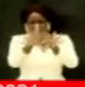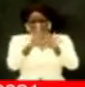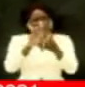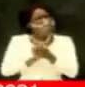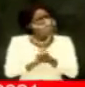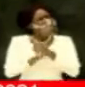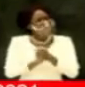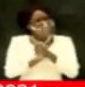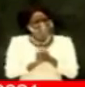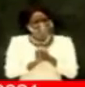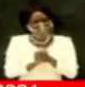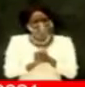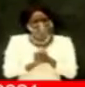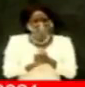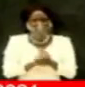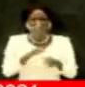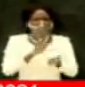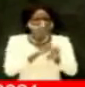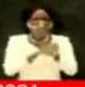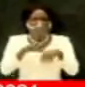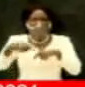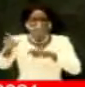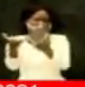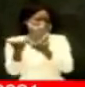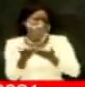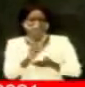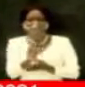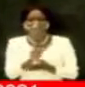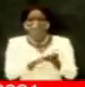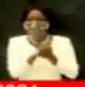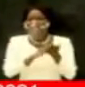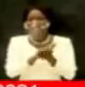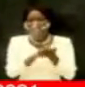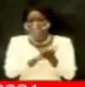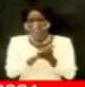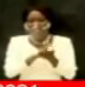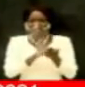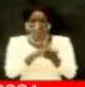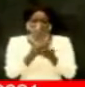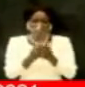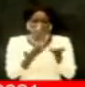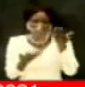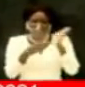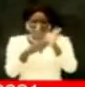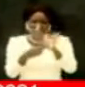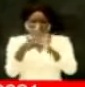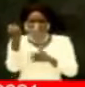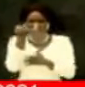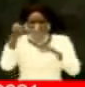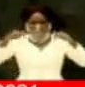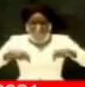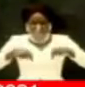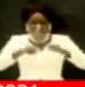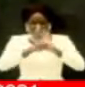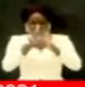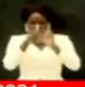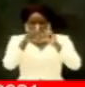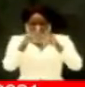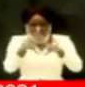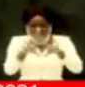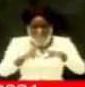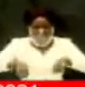COVID timafunika tithepo miyezi mwira 6 tisadalandire katemera ameneyo ndiye ndikupempheni kuti chonde amene tinadwala COVID